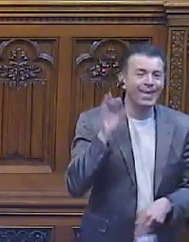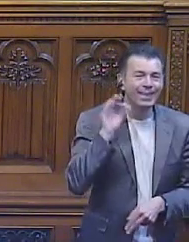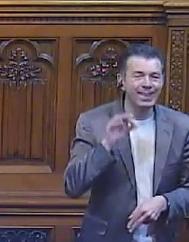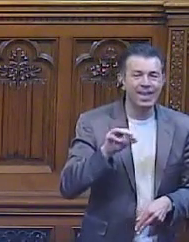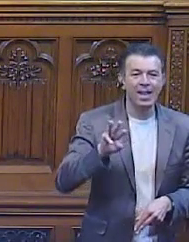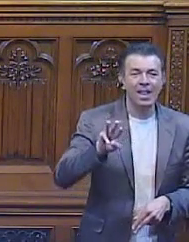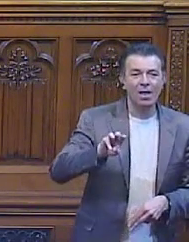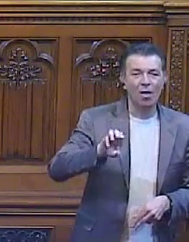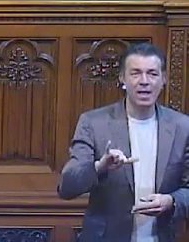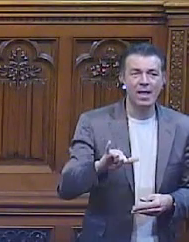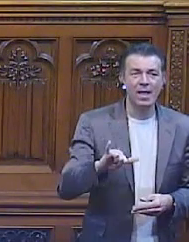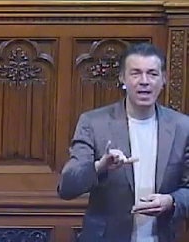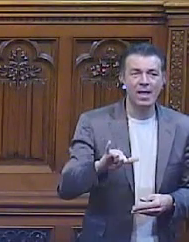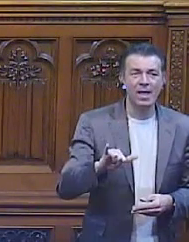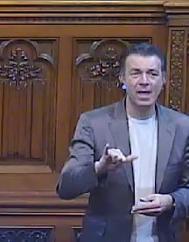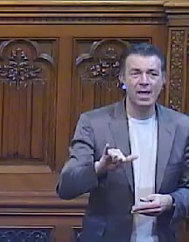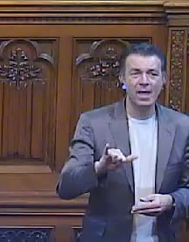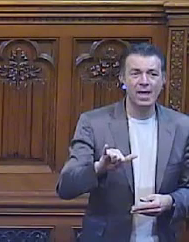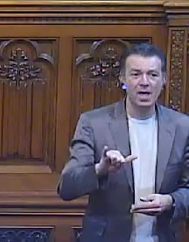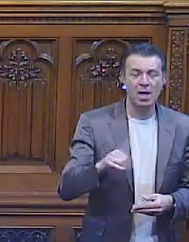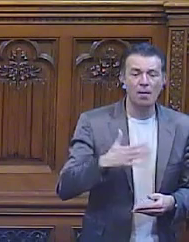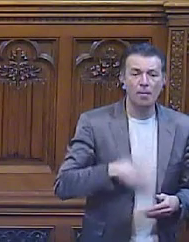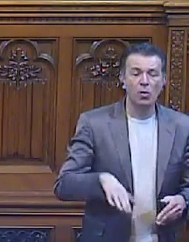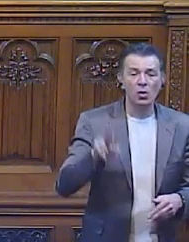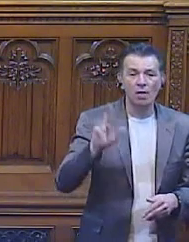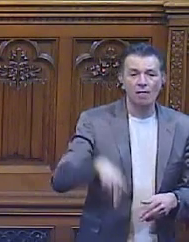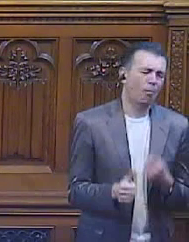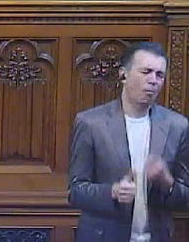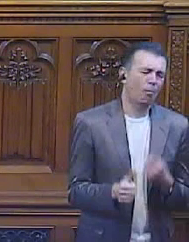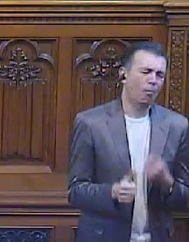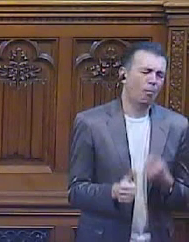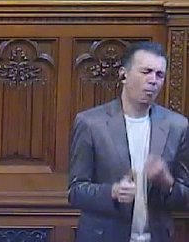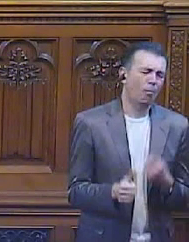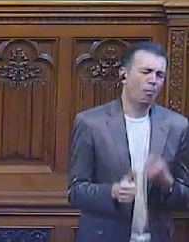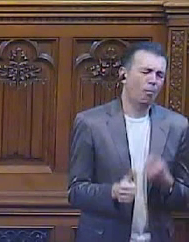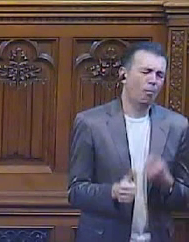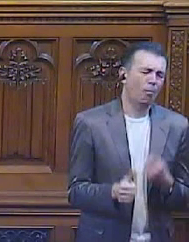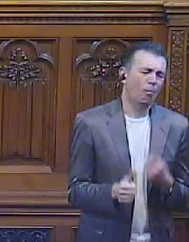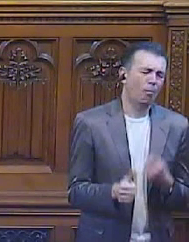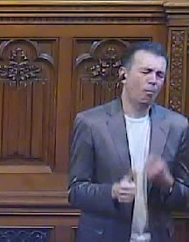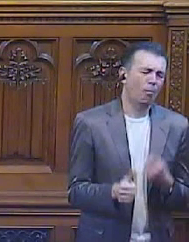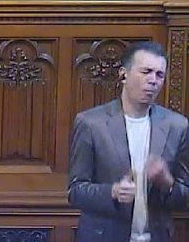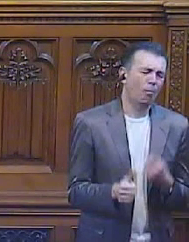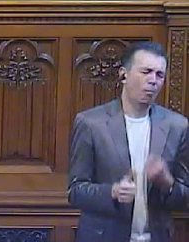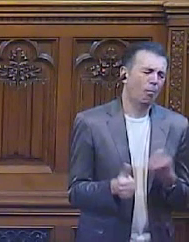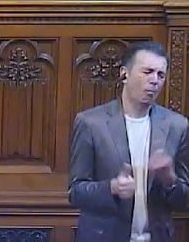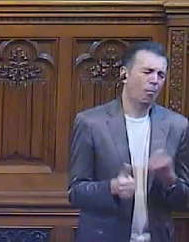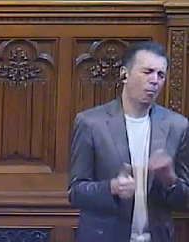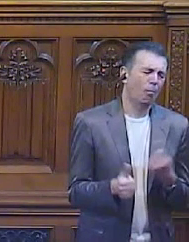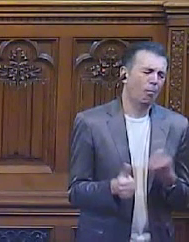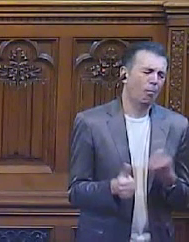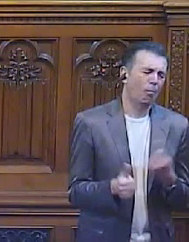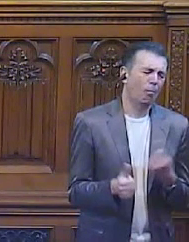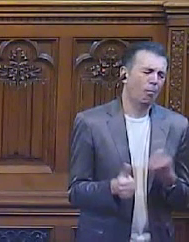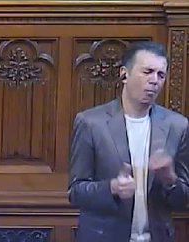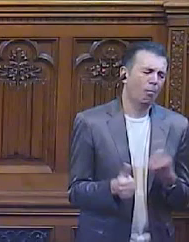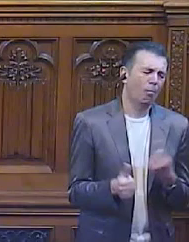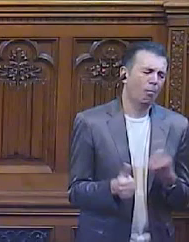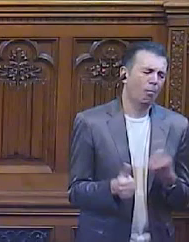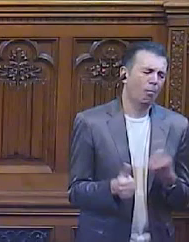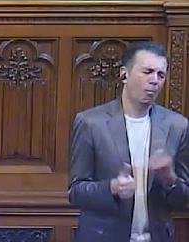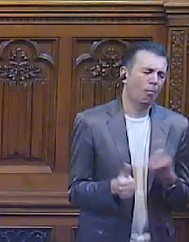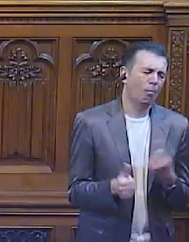ja 10% der Ärzte reduzieren in Wien. 10% der Ärzte rauswerfen. Ja, und so weiter